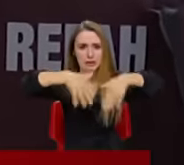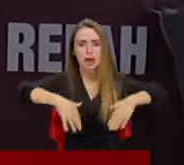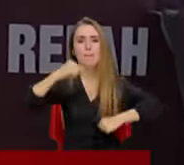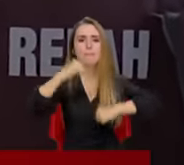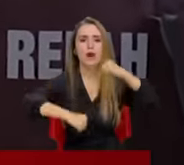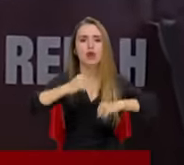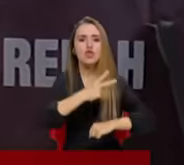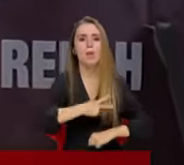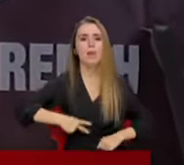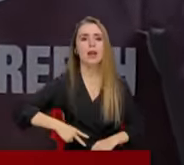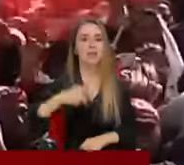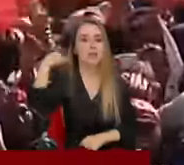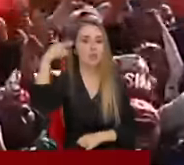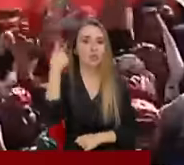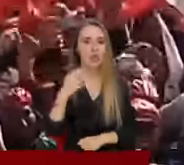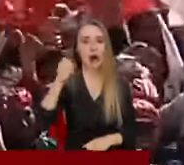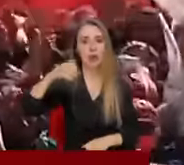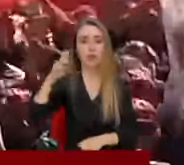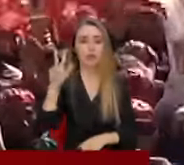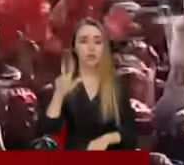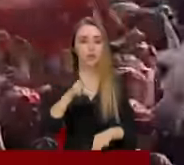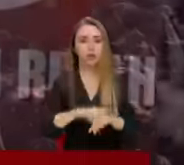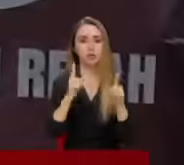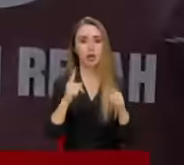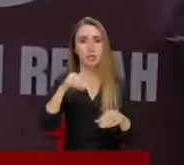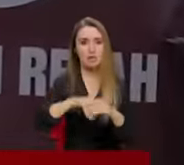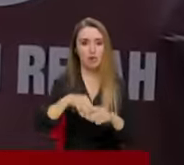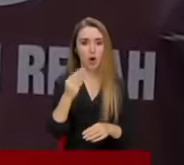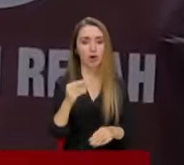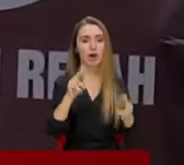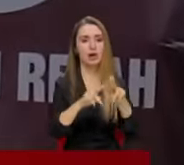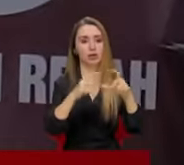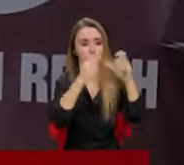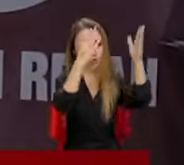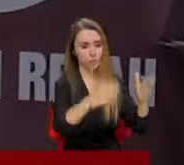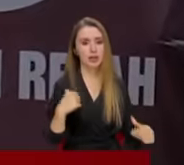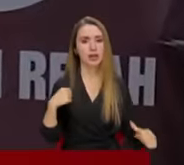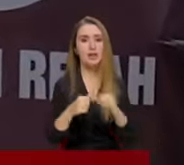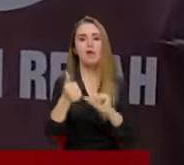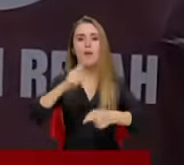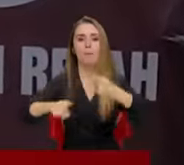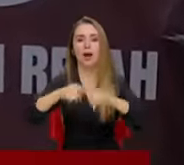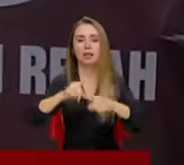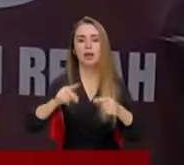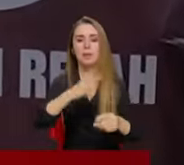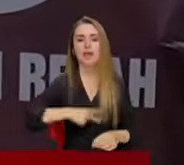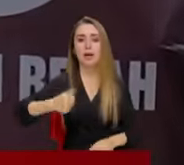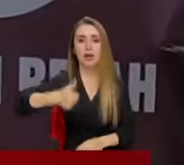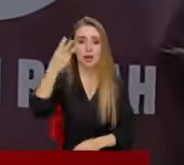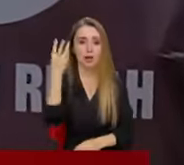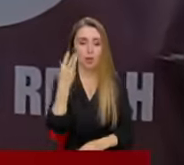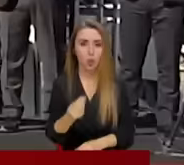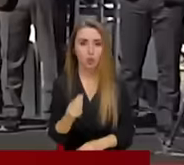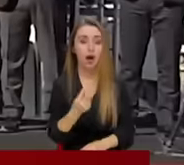rantçı belediyecilik anlayışın. AK Parti'de 3 dönem milletvekilliği yapan Kasım Gülpınar'ın Yeniden Refah Partisi'nden belediye başkan adayı